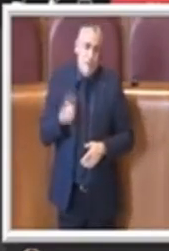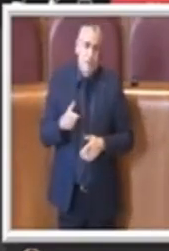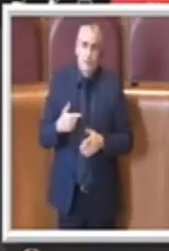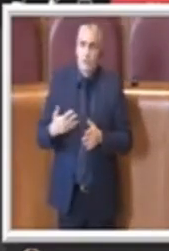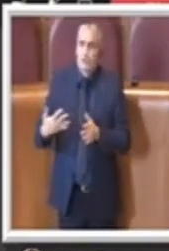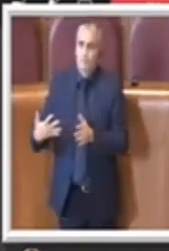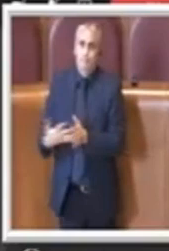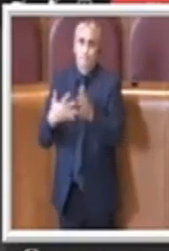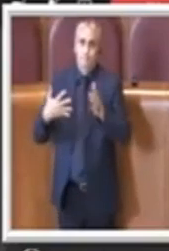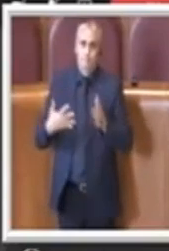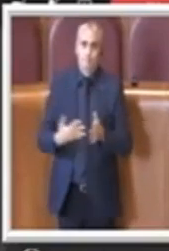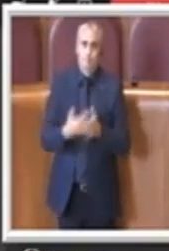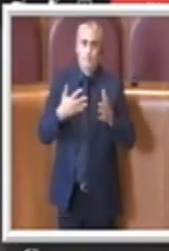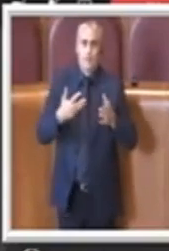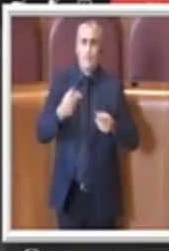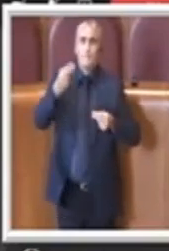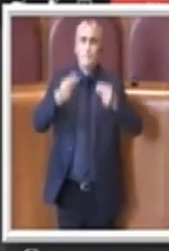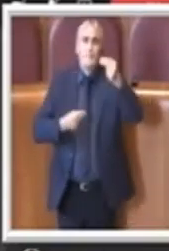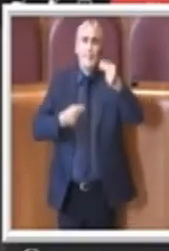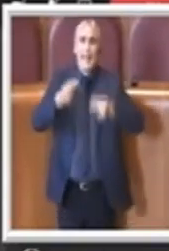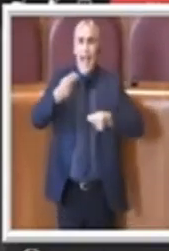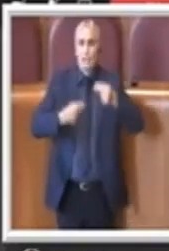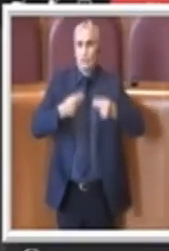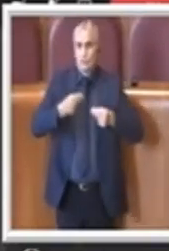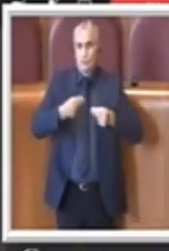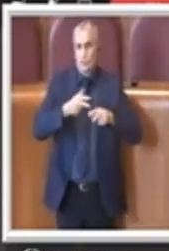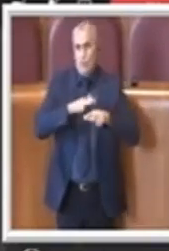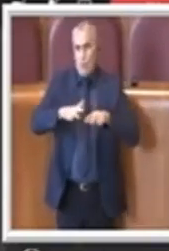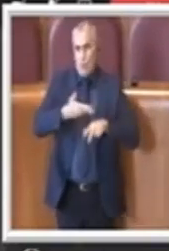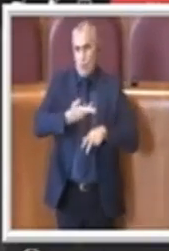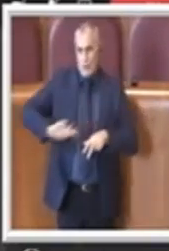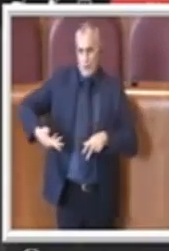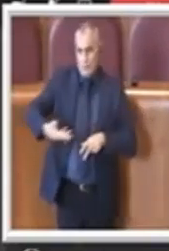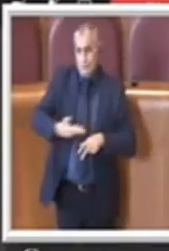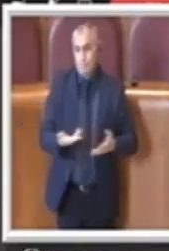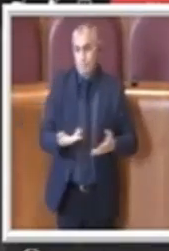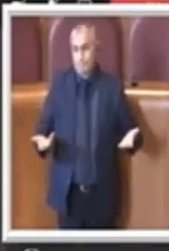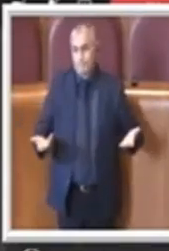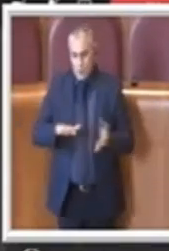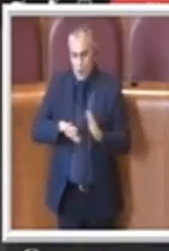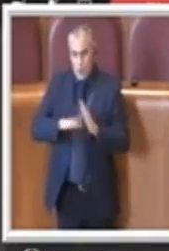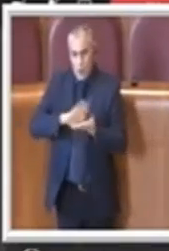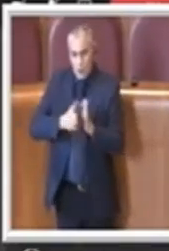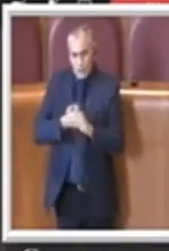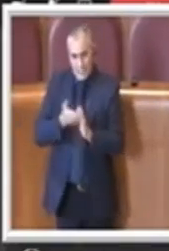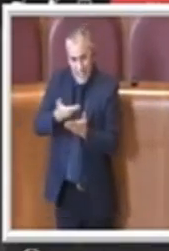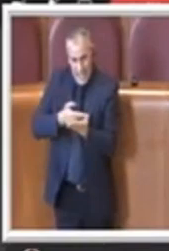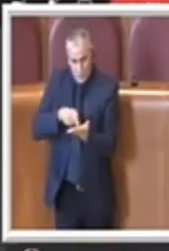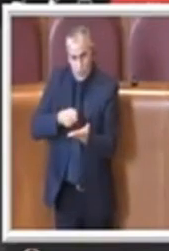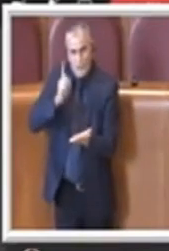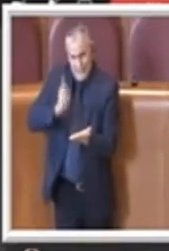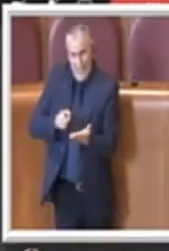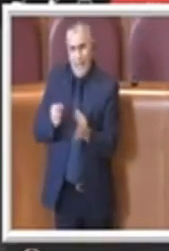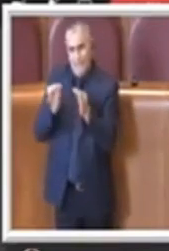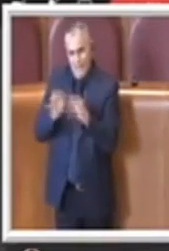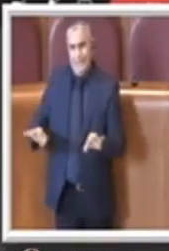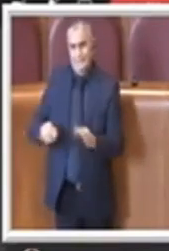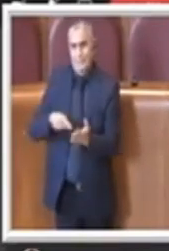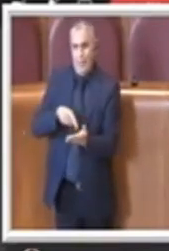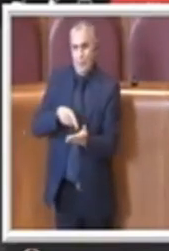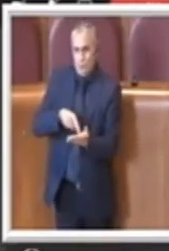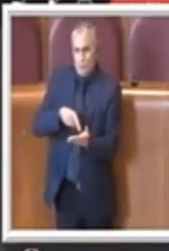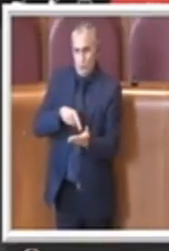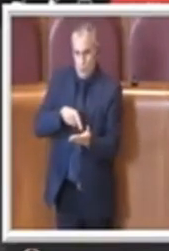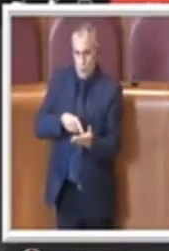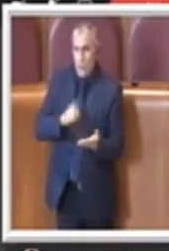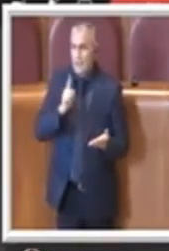i bilanci dobbiamo premere perché il contratto di servizio sia rispettato che si trovano si trovino in luoghi